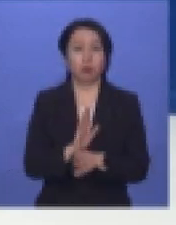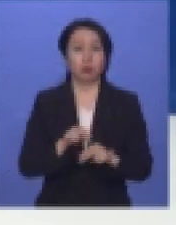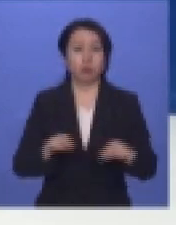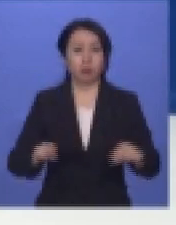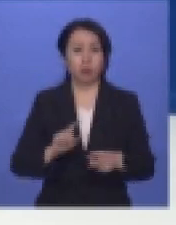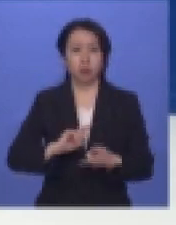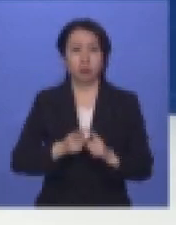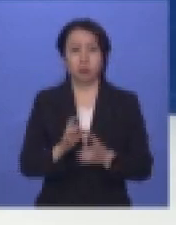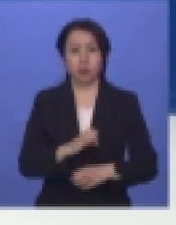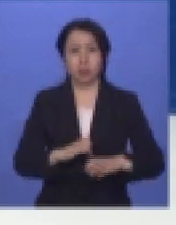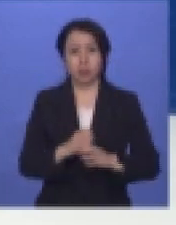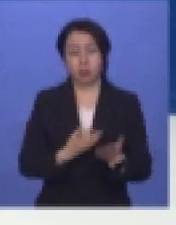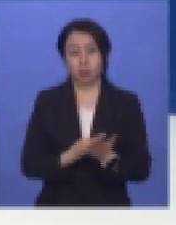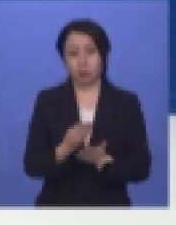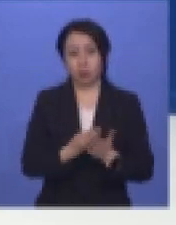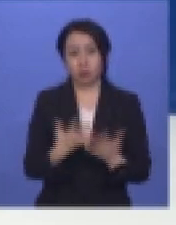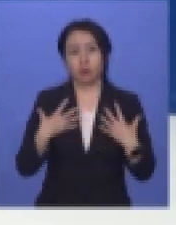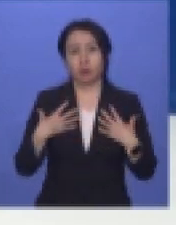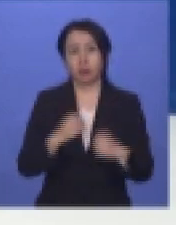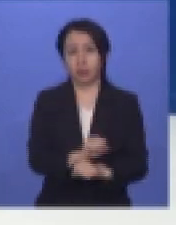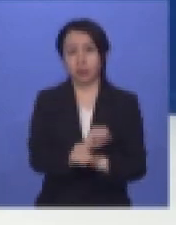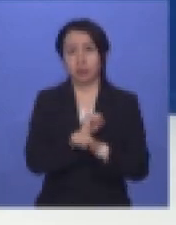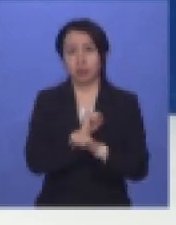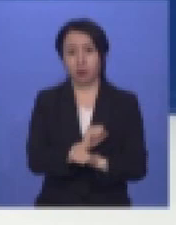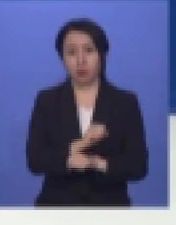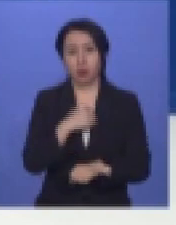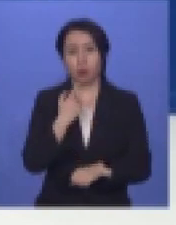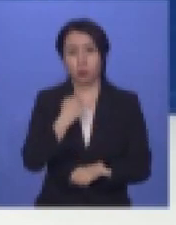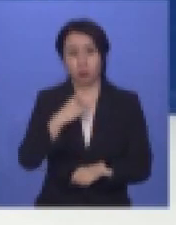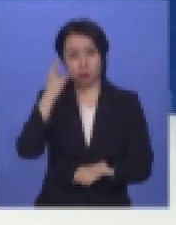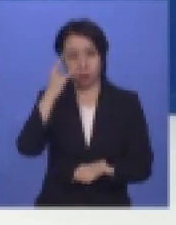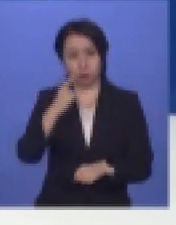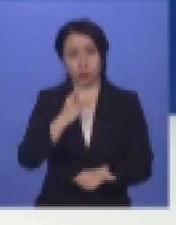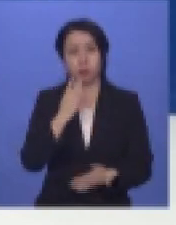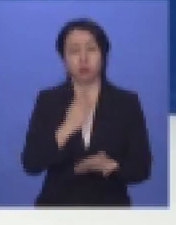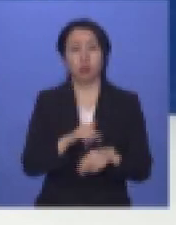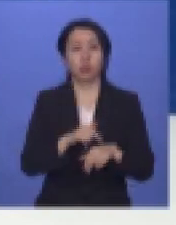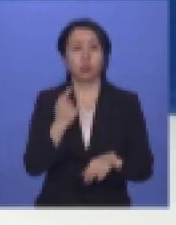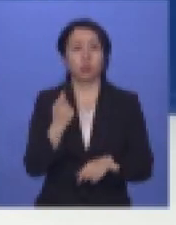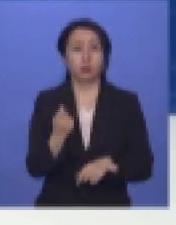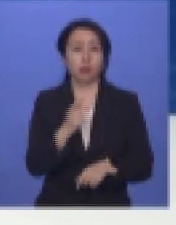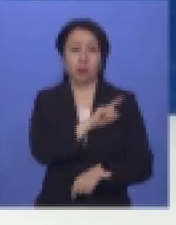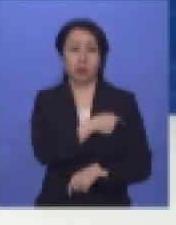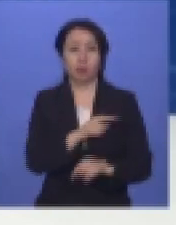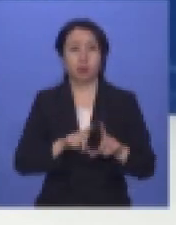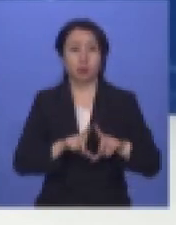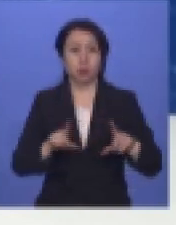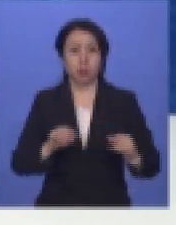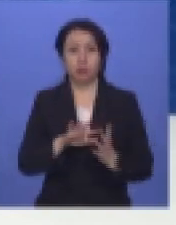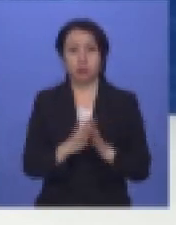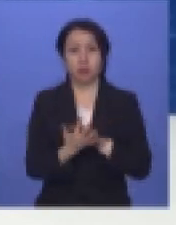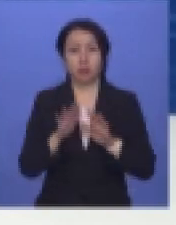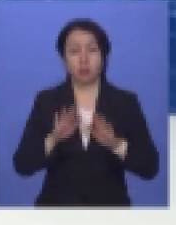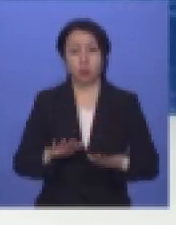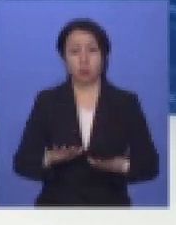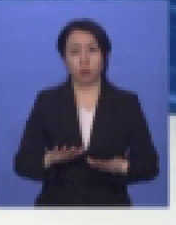Токаев поручил правительству пересмотреть систему финансирования сферы здравоохранения. Он отметил, что в Казахстане ощущается нехватка медучреждений